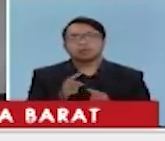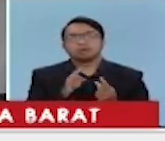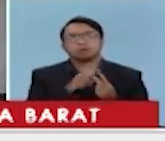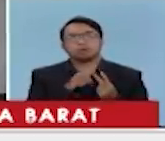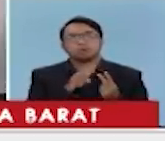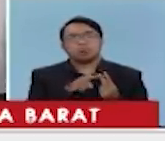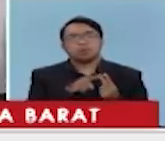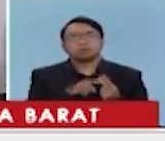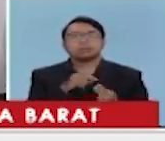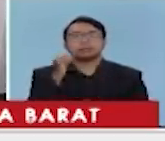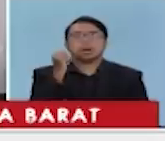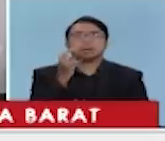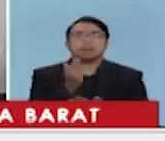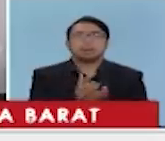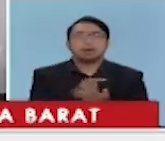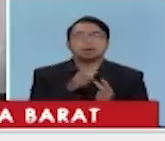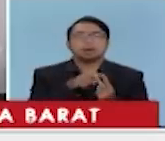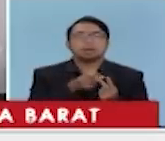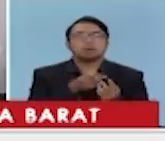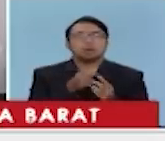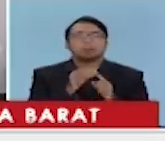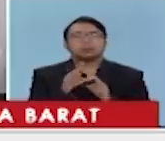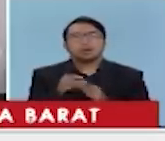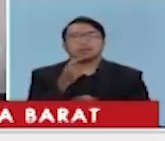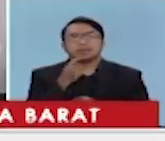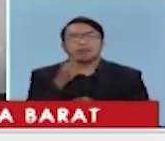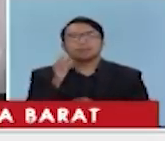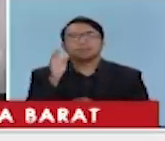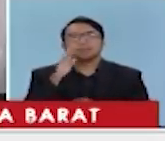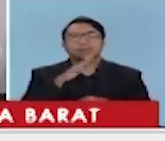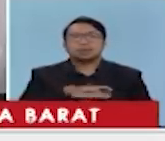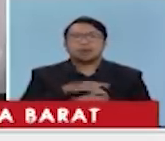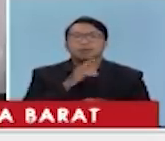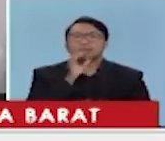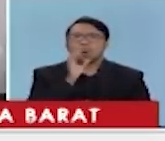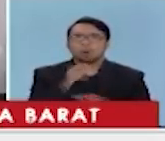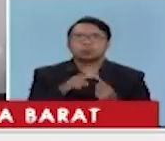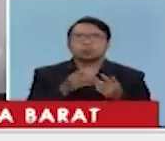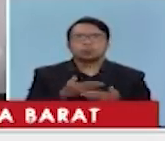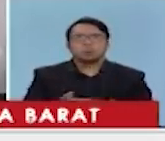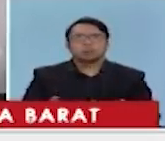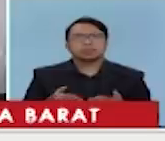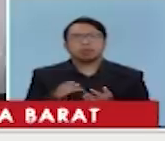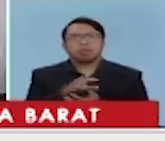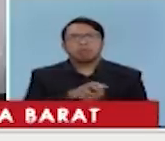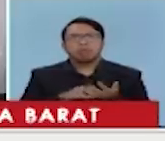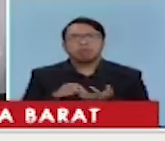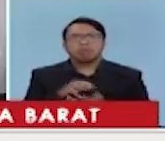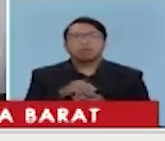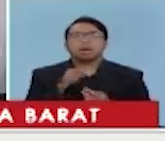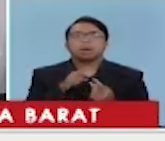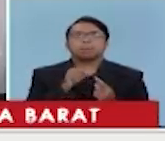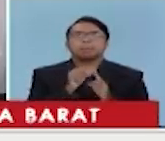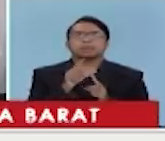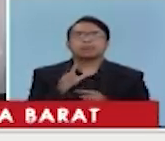Yang pertama adalah membuat satu berita bohong dan menyebar onar di tengah masyarakat. Itu ada pasal 14 KUHP. Kemudian